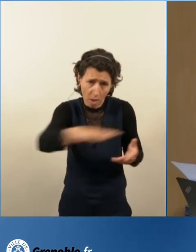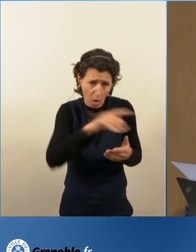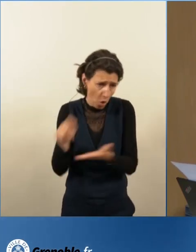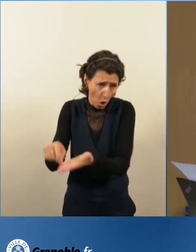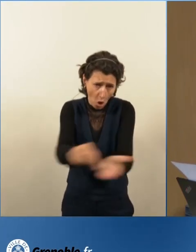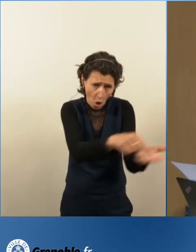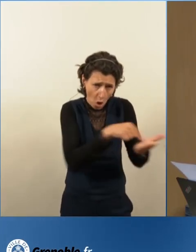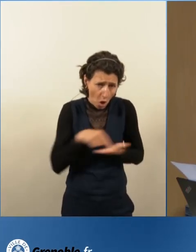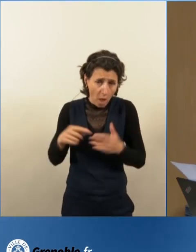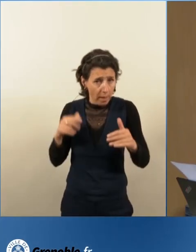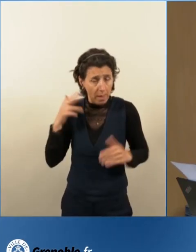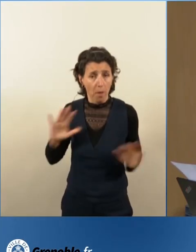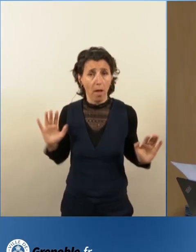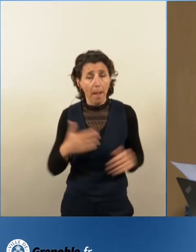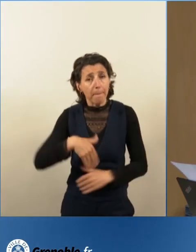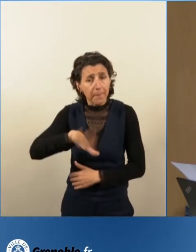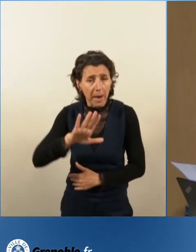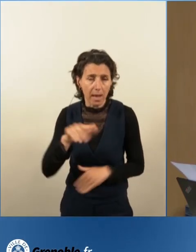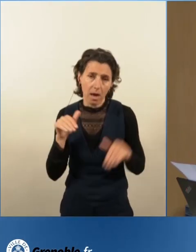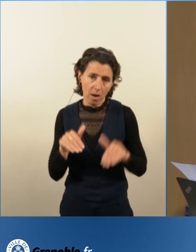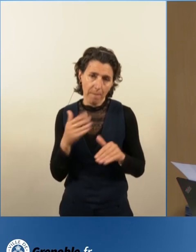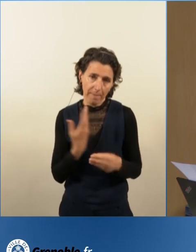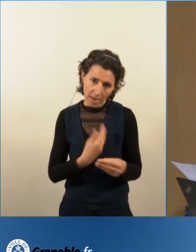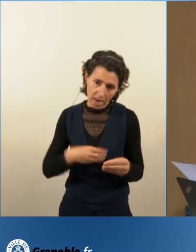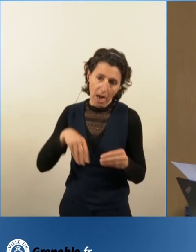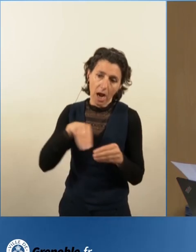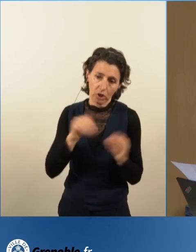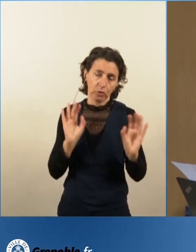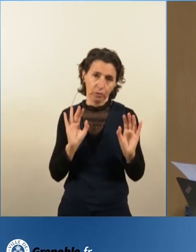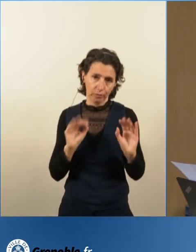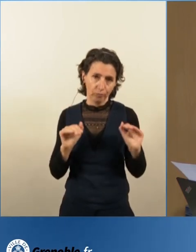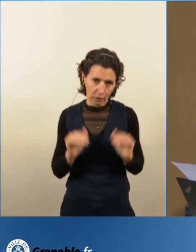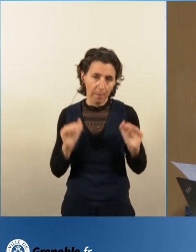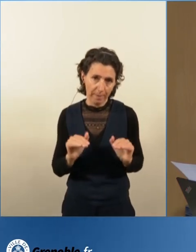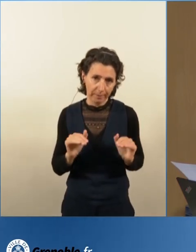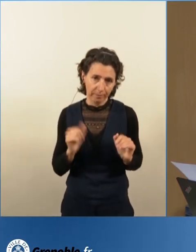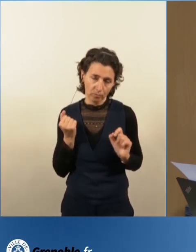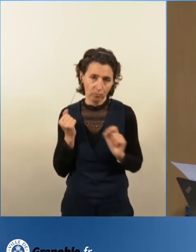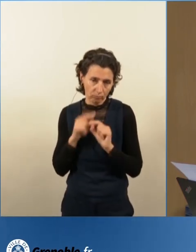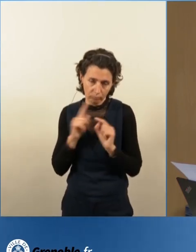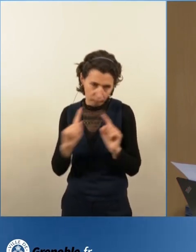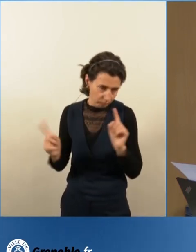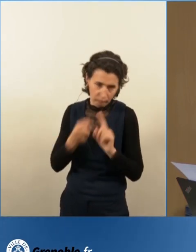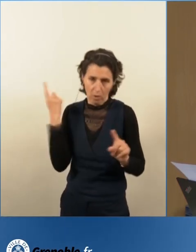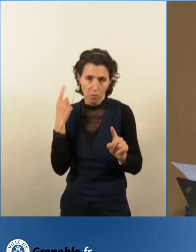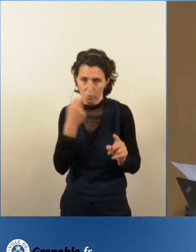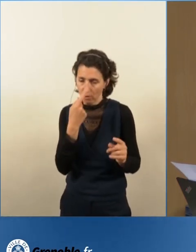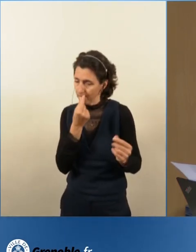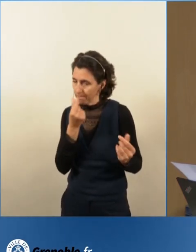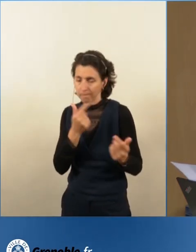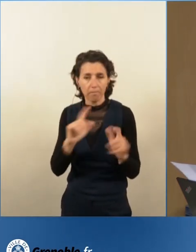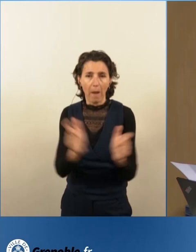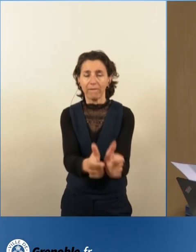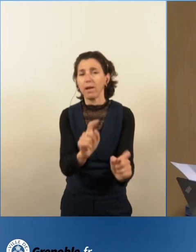permettez-moi quand même de signaler à la lecture donc un point focal qui me semble extrêmement